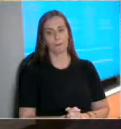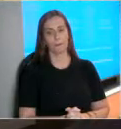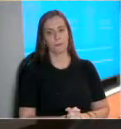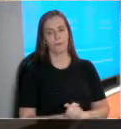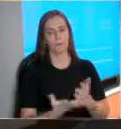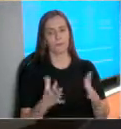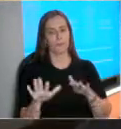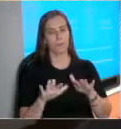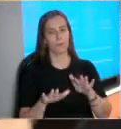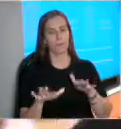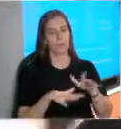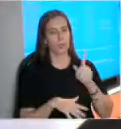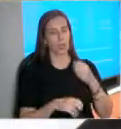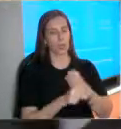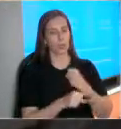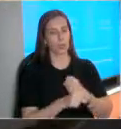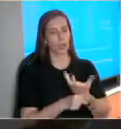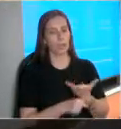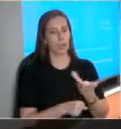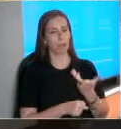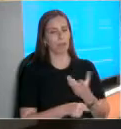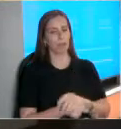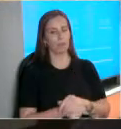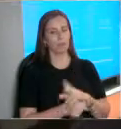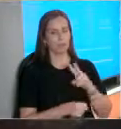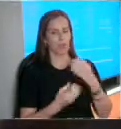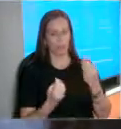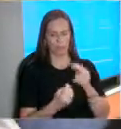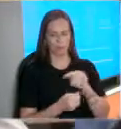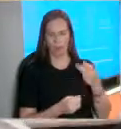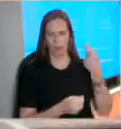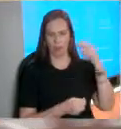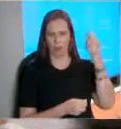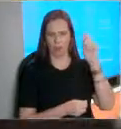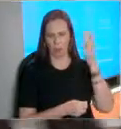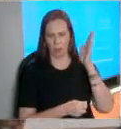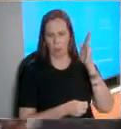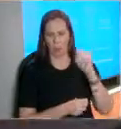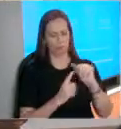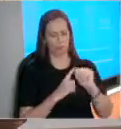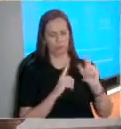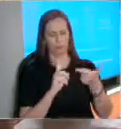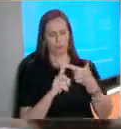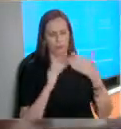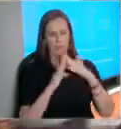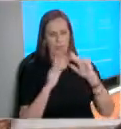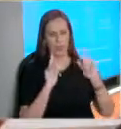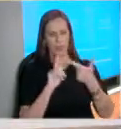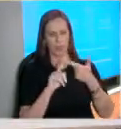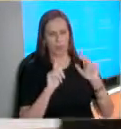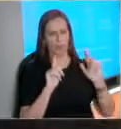מה הנושא הראשון? אפילו כמה. יש המון. יוקר המחיה בעיקר, נושא הדיור.